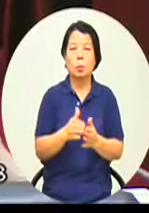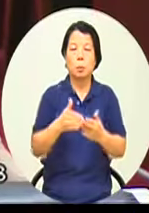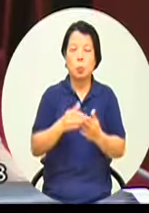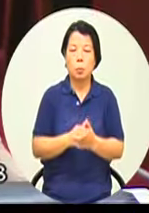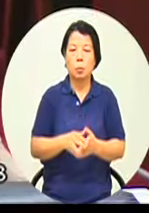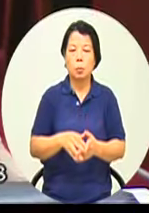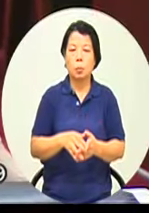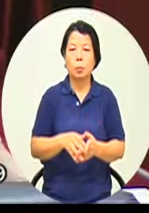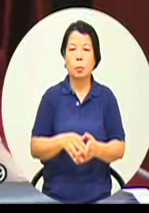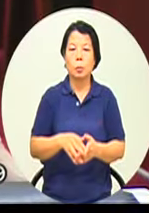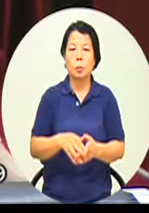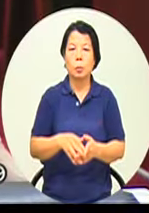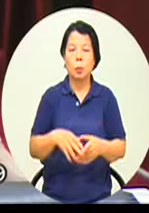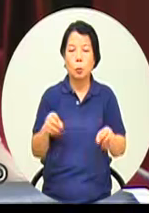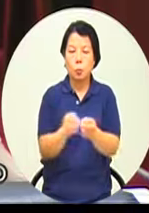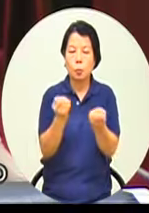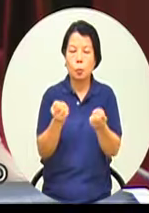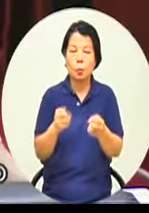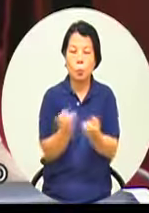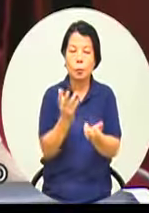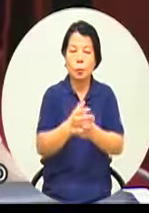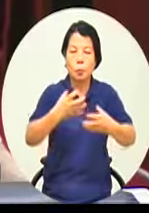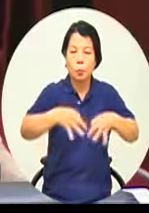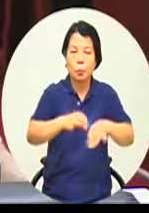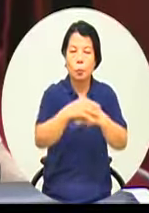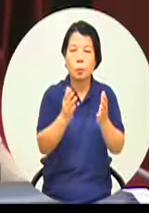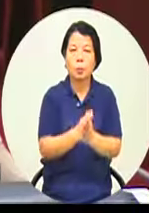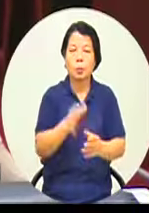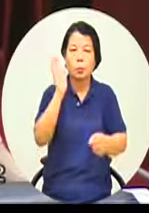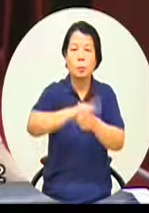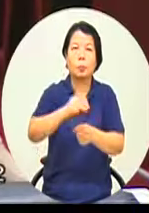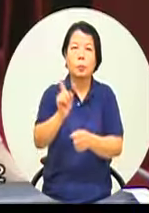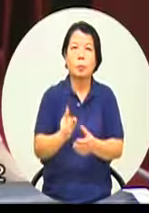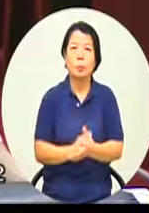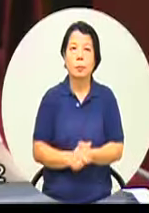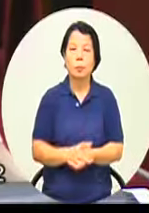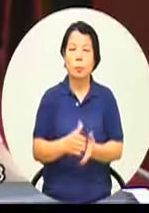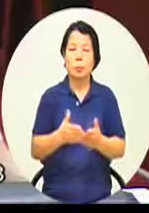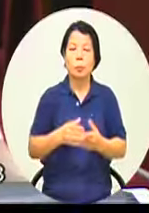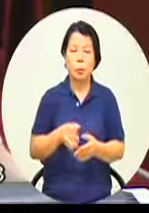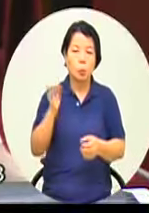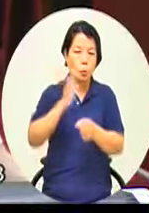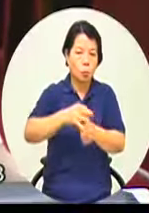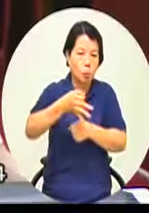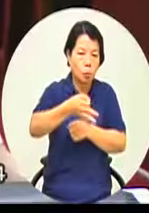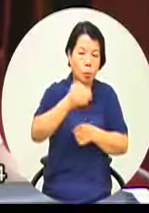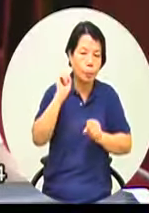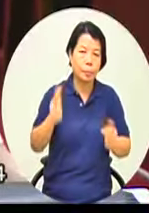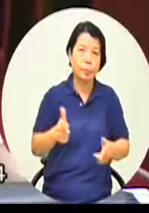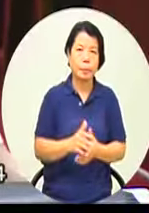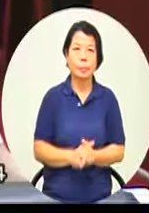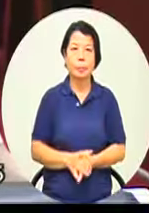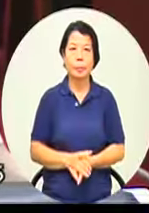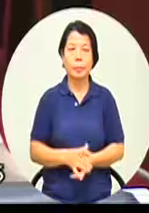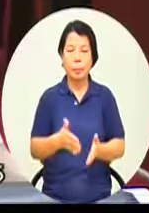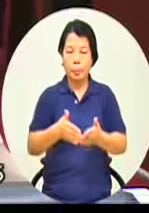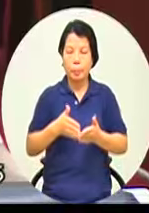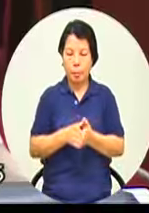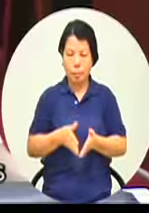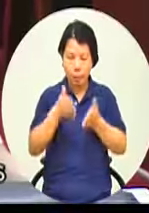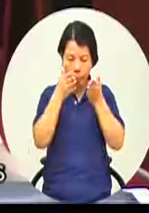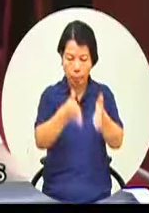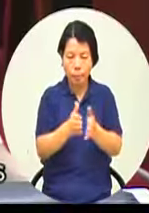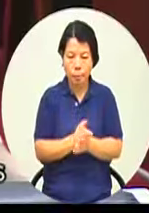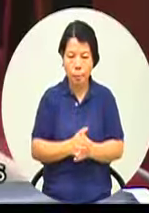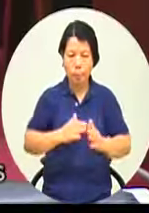损失。所以今嘛，农委会被提个补助什么？不是补助他现金哦，是要针对他